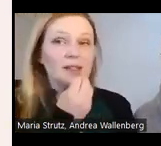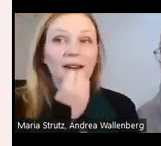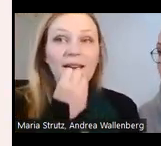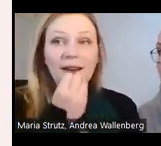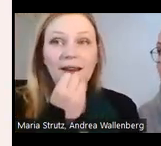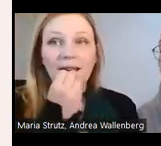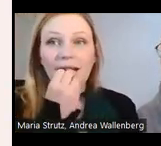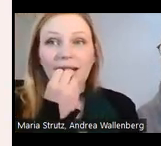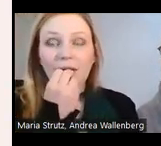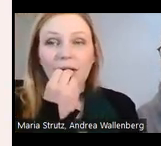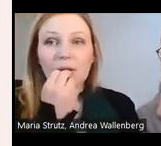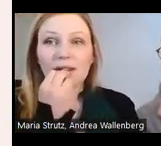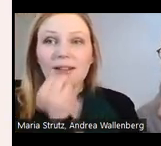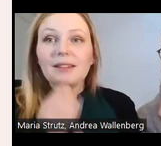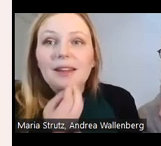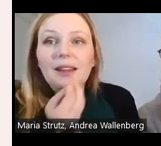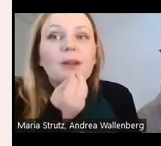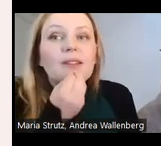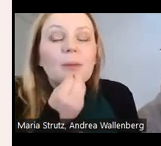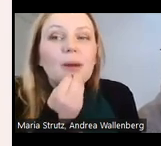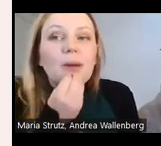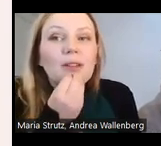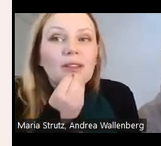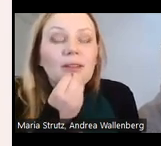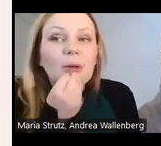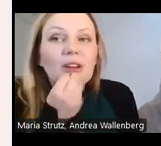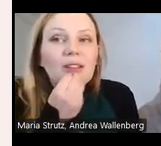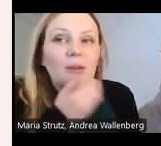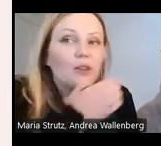du visade, äta förut. Att man stoppar